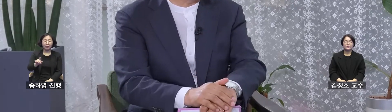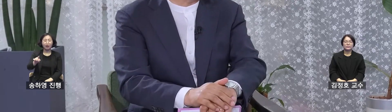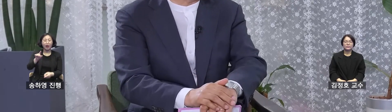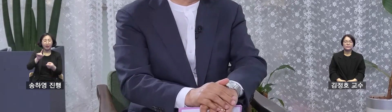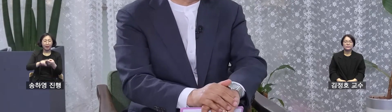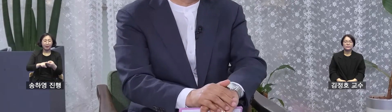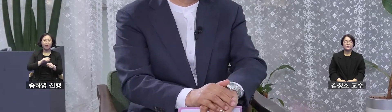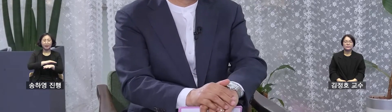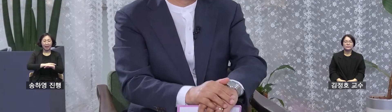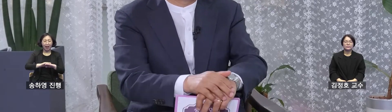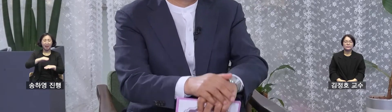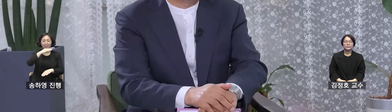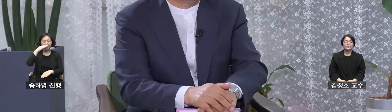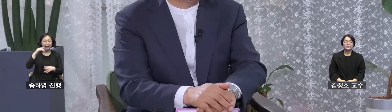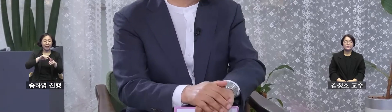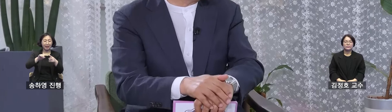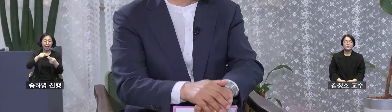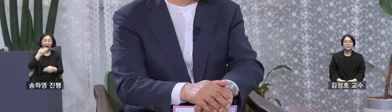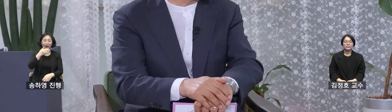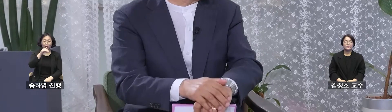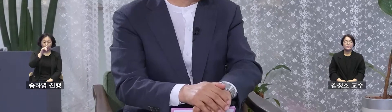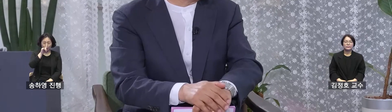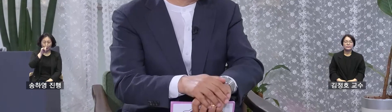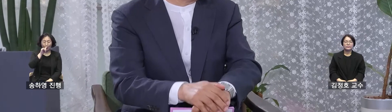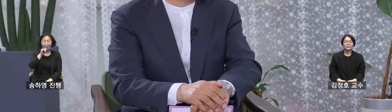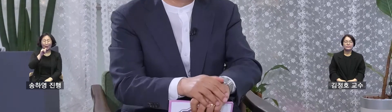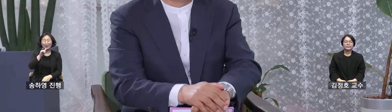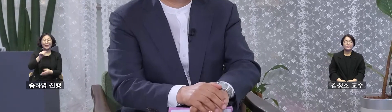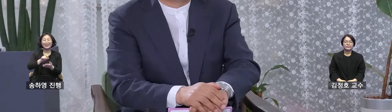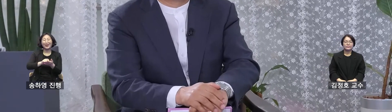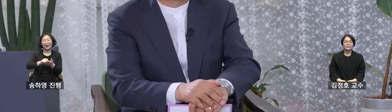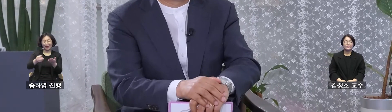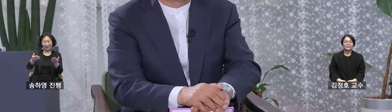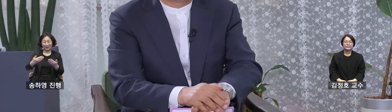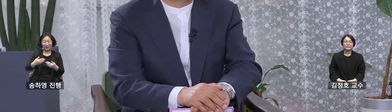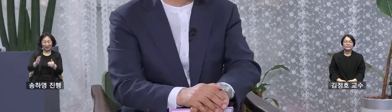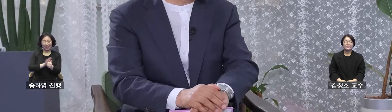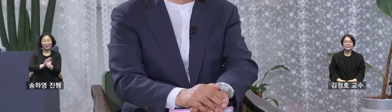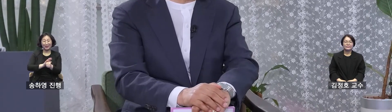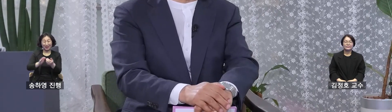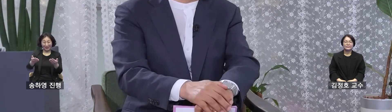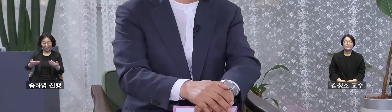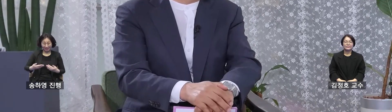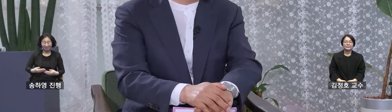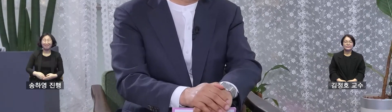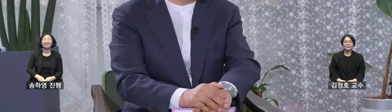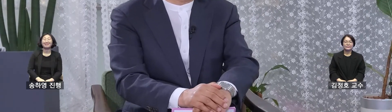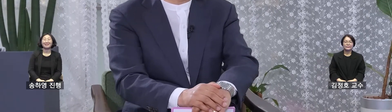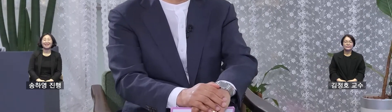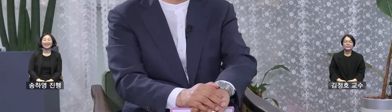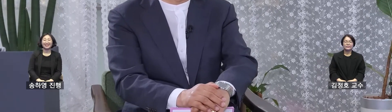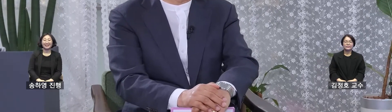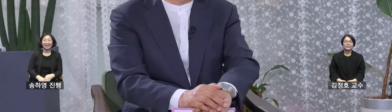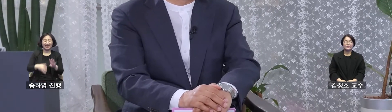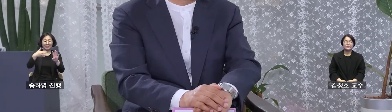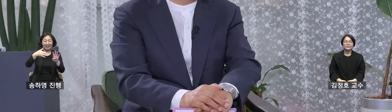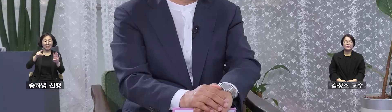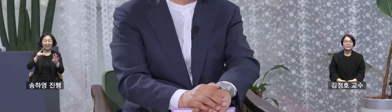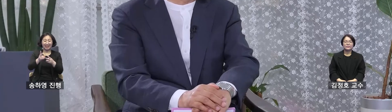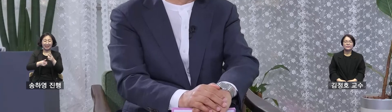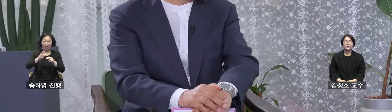제대로 이해할 수 있게 네. 서비스를 하신 거네요. 근데 사실 4차